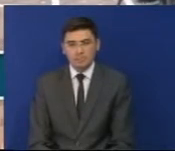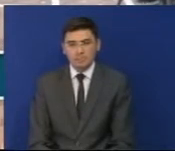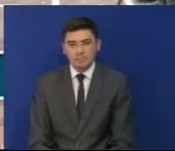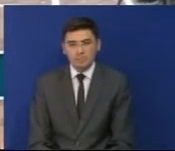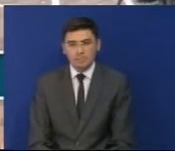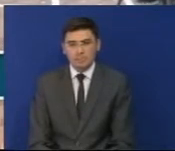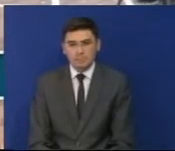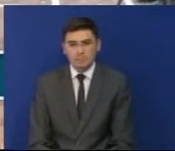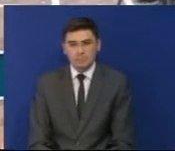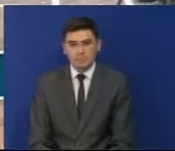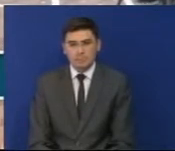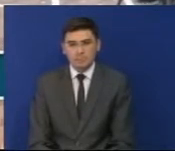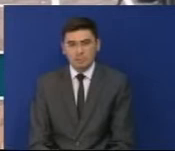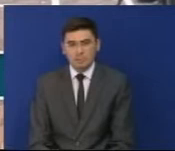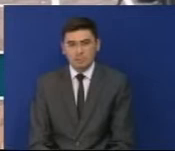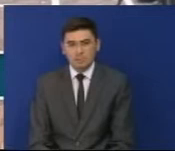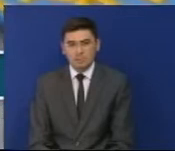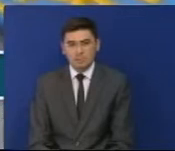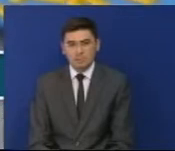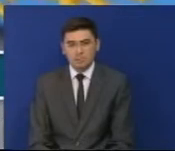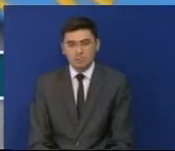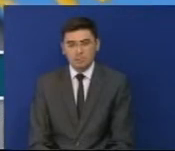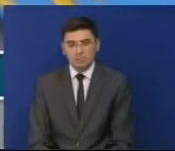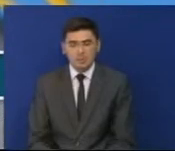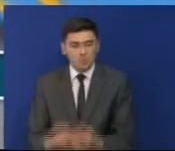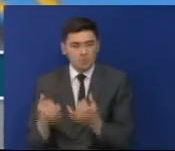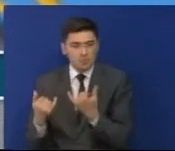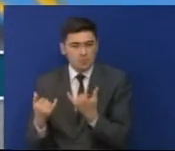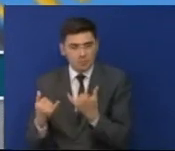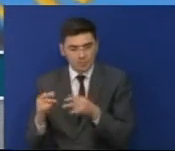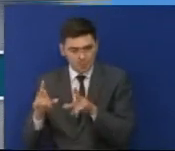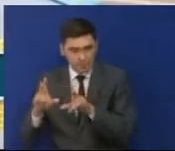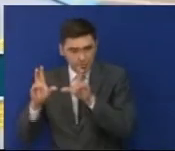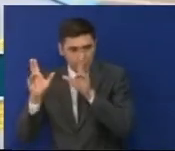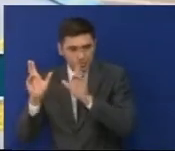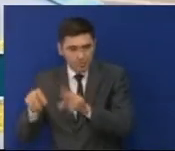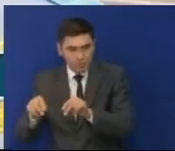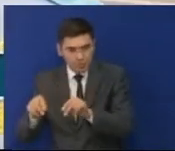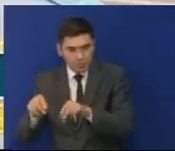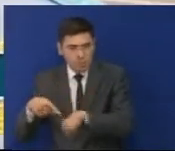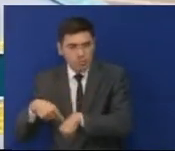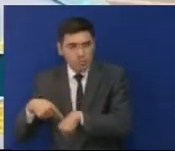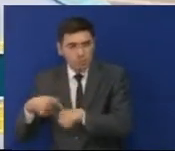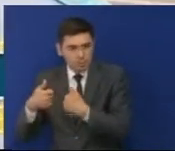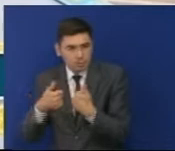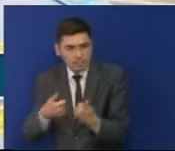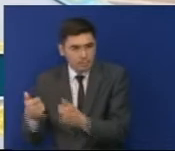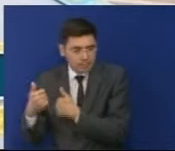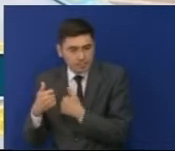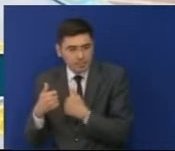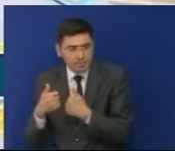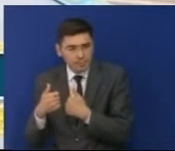сіңіруге, білімдерді меңгеруге ант етемін. Жаңа ғана мен ант қабылдадым, жақсы сезімдемін.